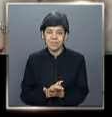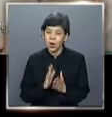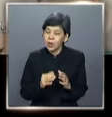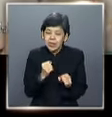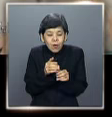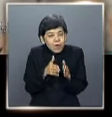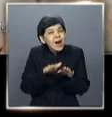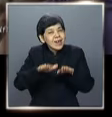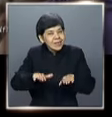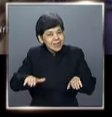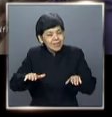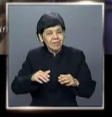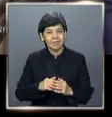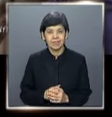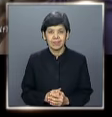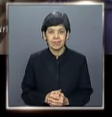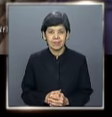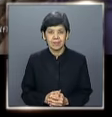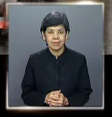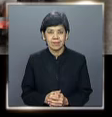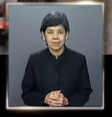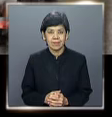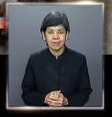คนทำงานด้านนี้อะไรเงี้ย